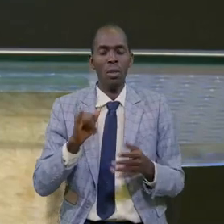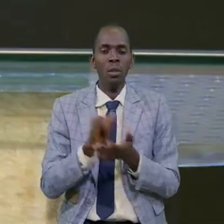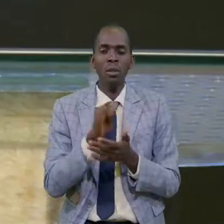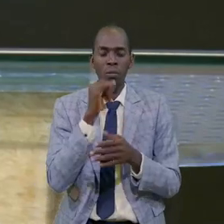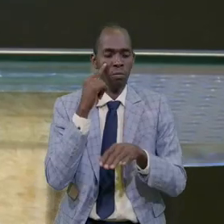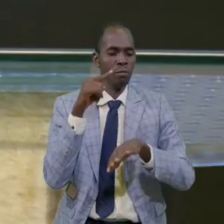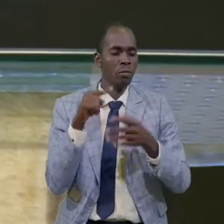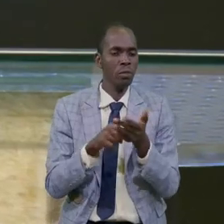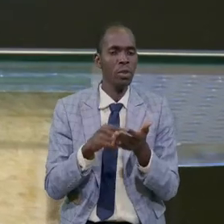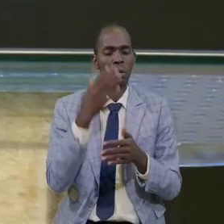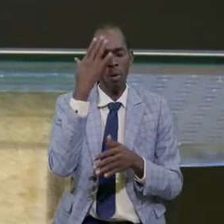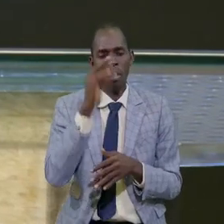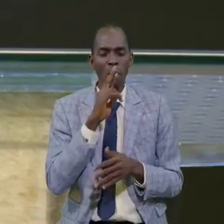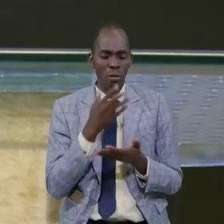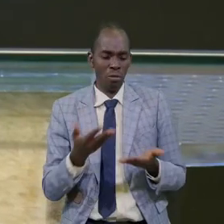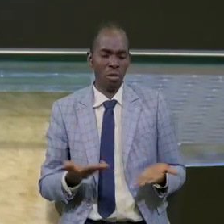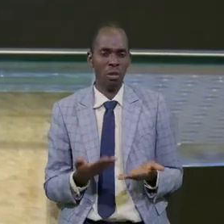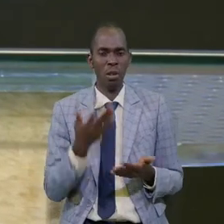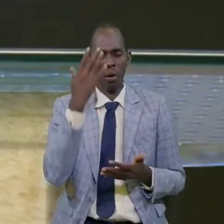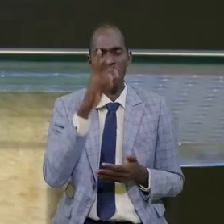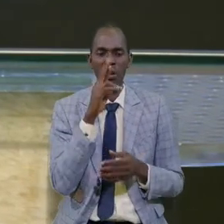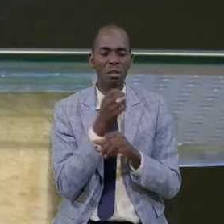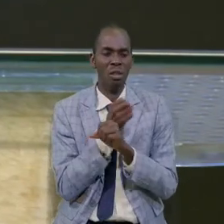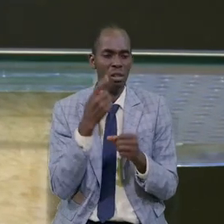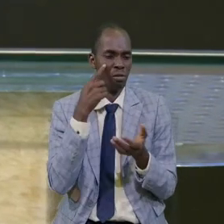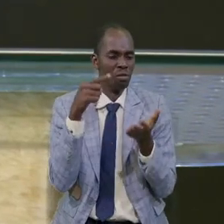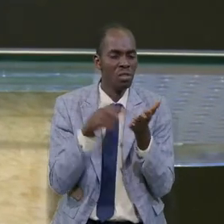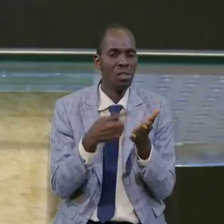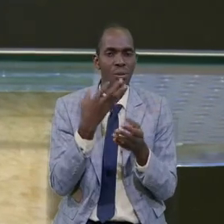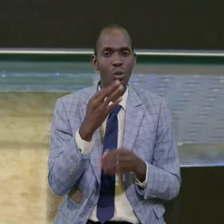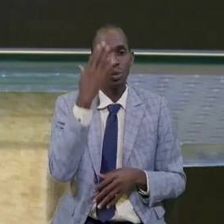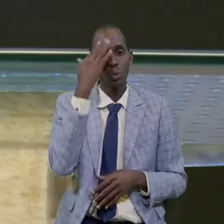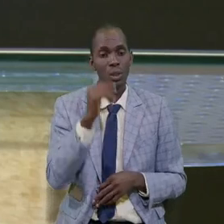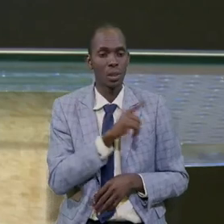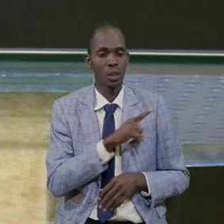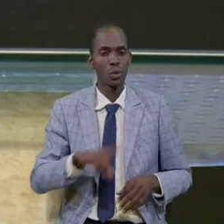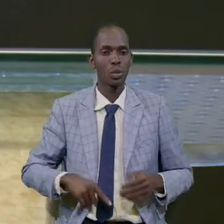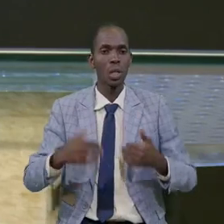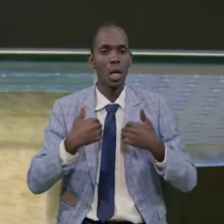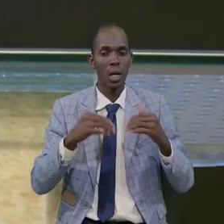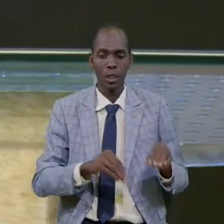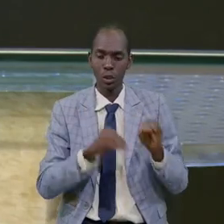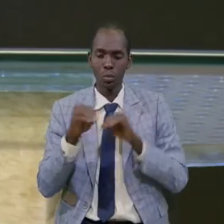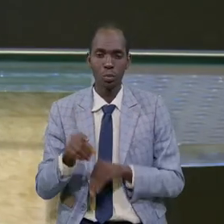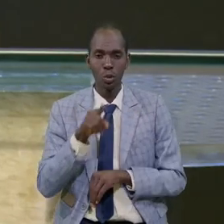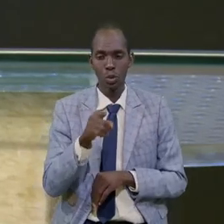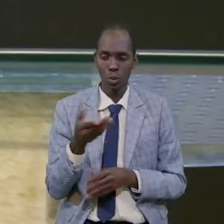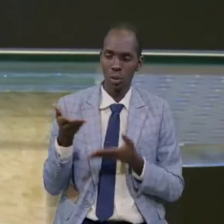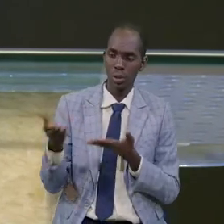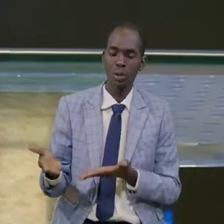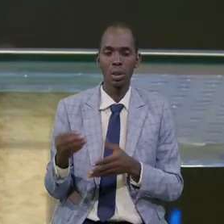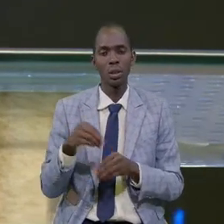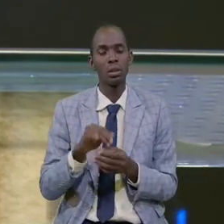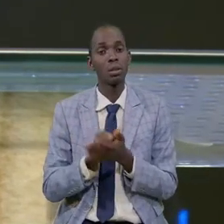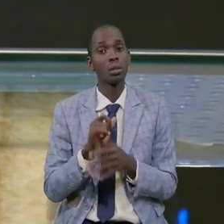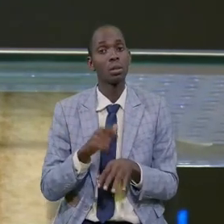C'est la reconnaissance de votre appel, le pourquoi vous êtes dans le royaume. Vous reconnaissez pourquoi le Seigneur vous a positionné là-bas